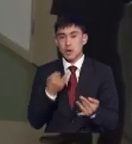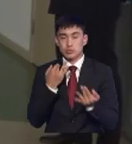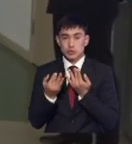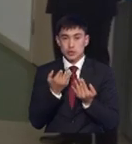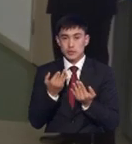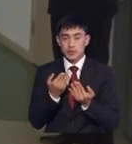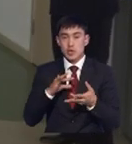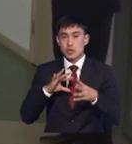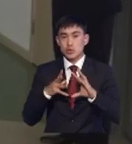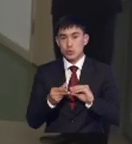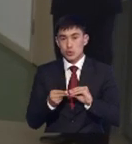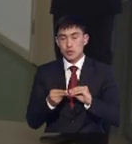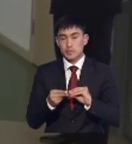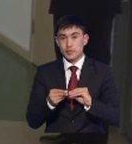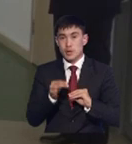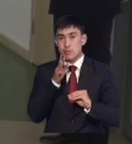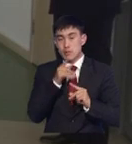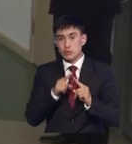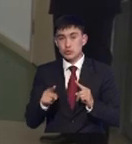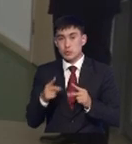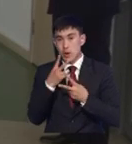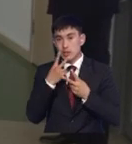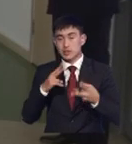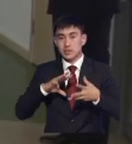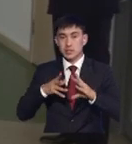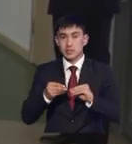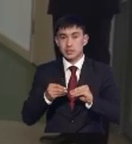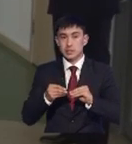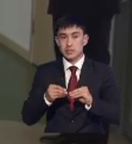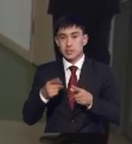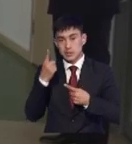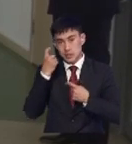обсудили итоги или же промежуточные показатели реализации этих рекомендаций.